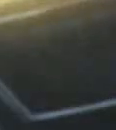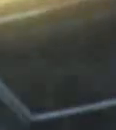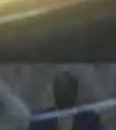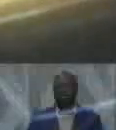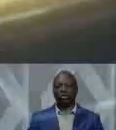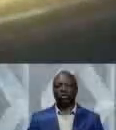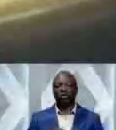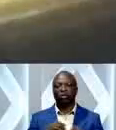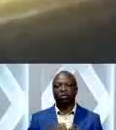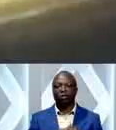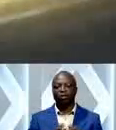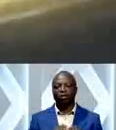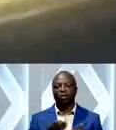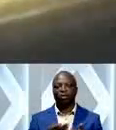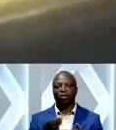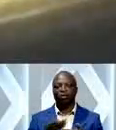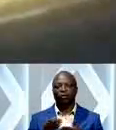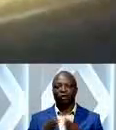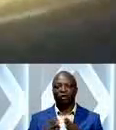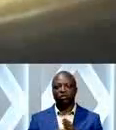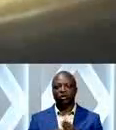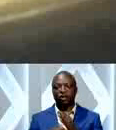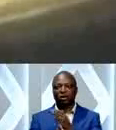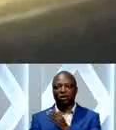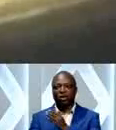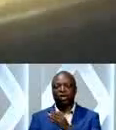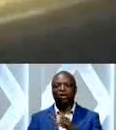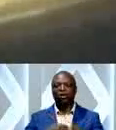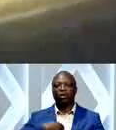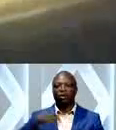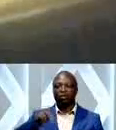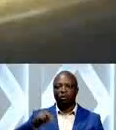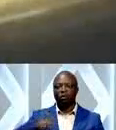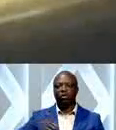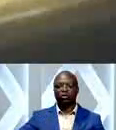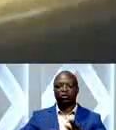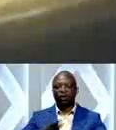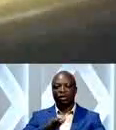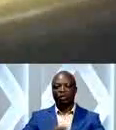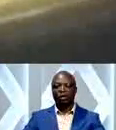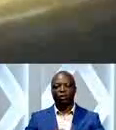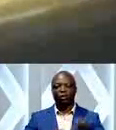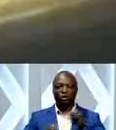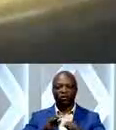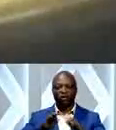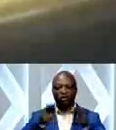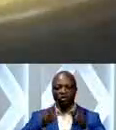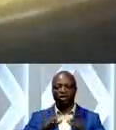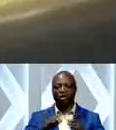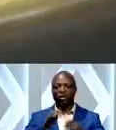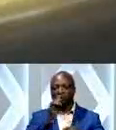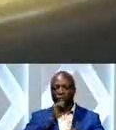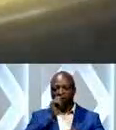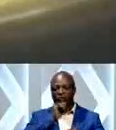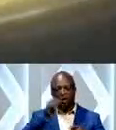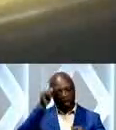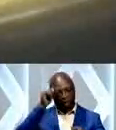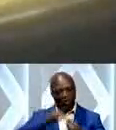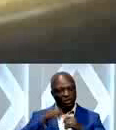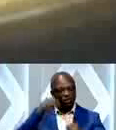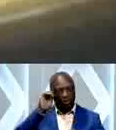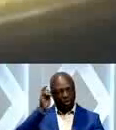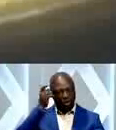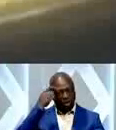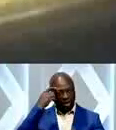le problème de financement. Les pays ont donc besoin de faire appel aux investisseurs privés, a rappelé le chef de